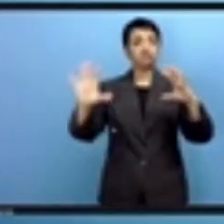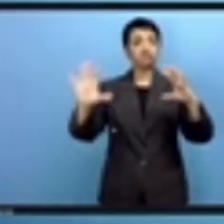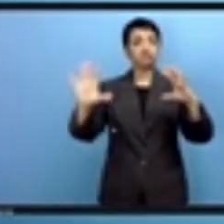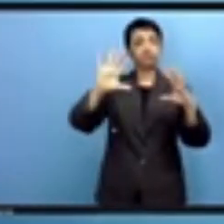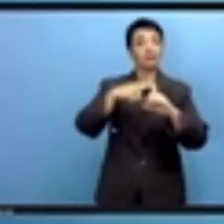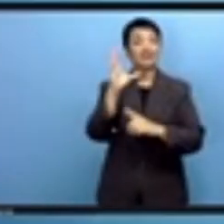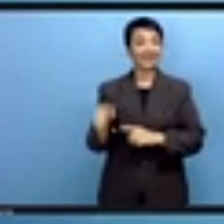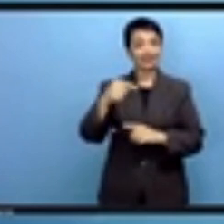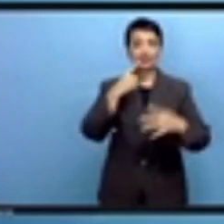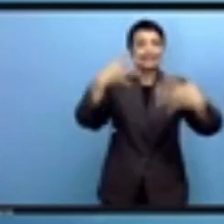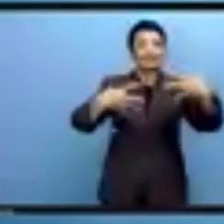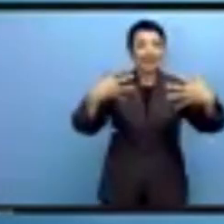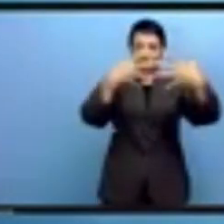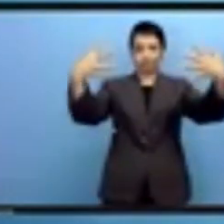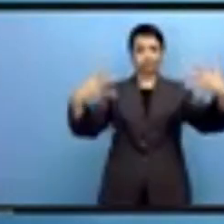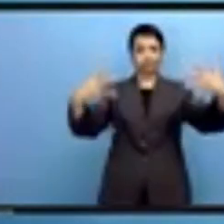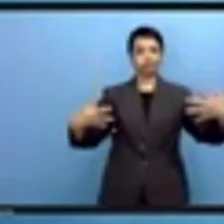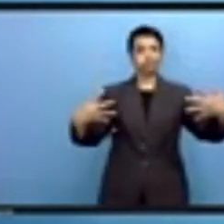分国家